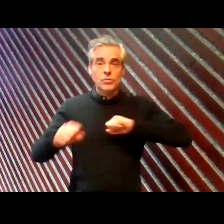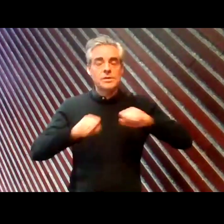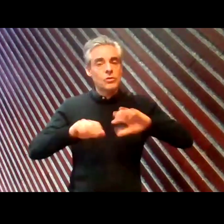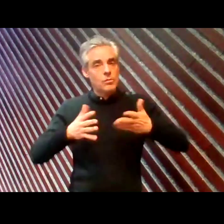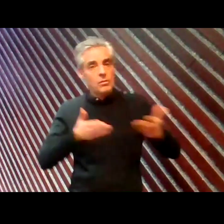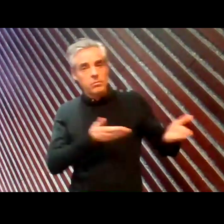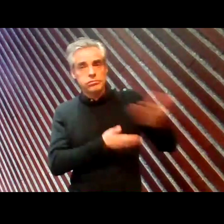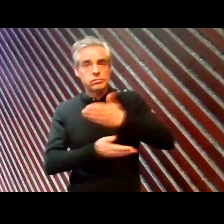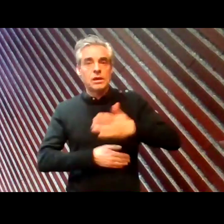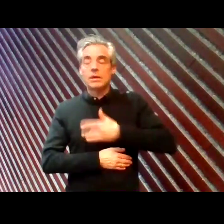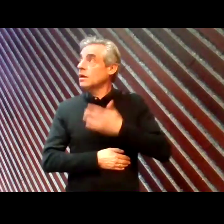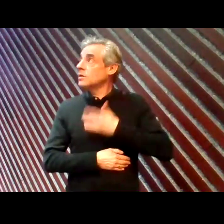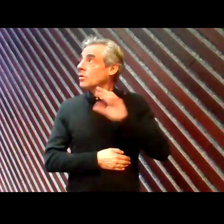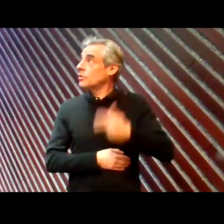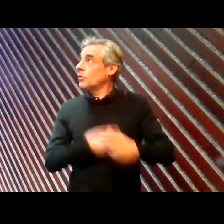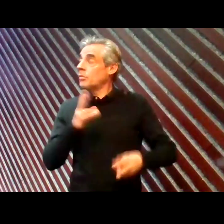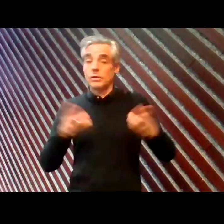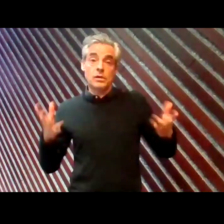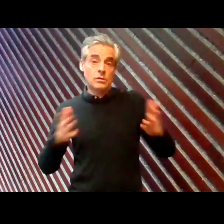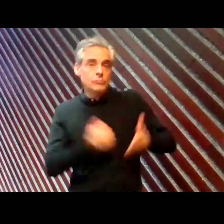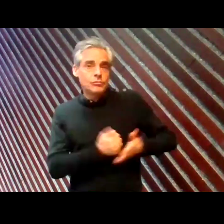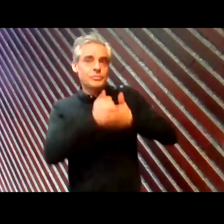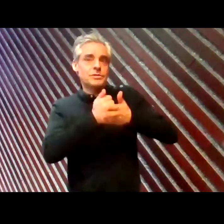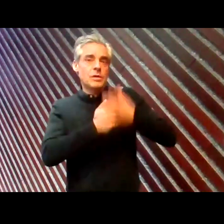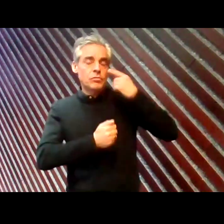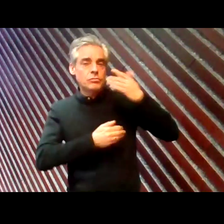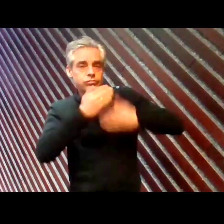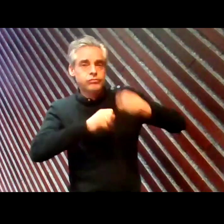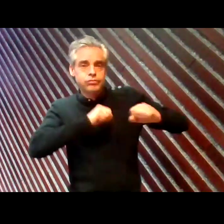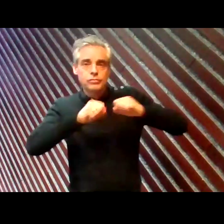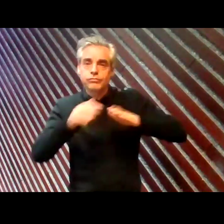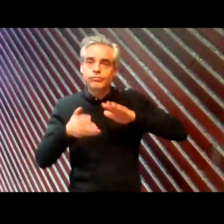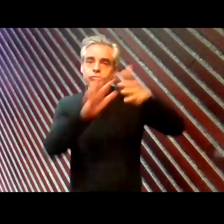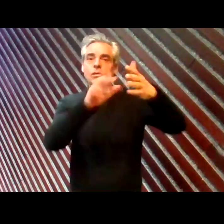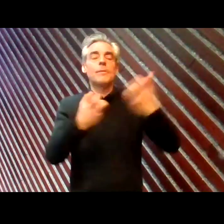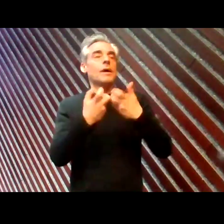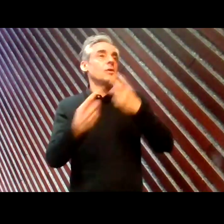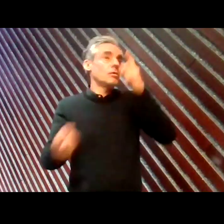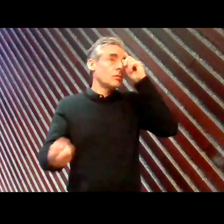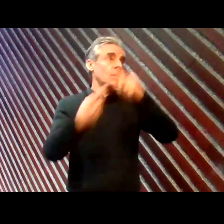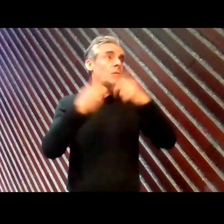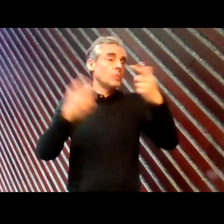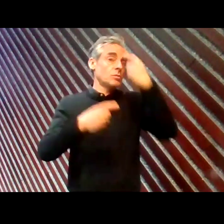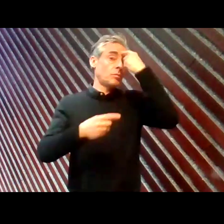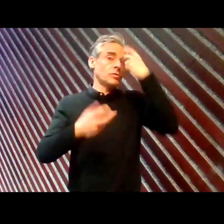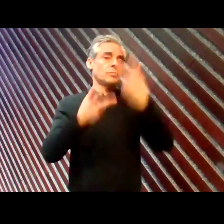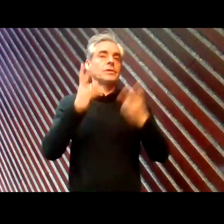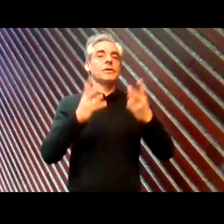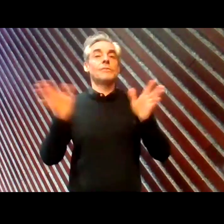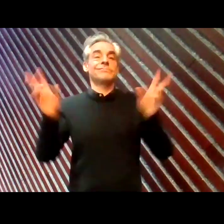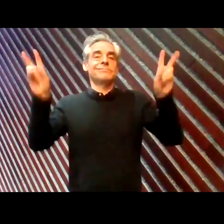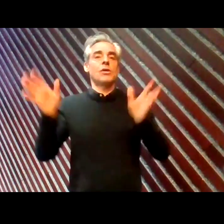est-ce qu'il y a des leviers qu'on peut effectivement pousser pour continuer à mobiliser que ce soit en tête il y a une